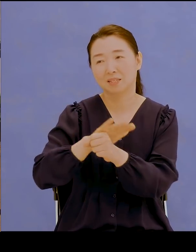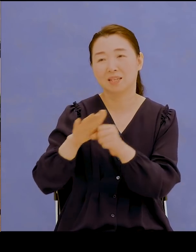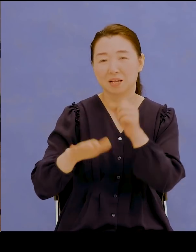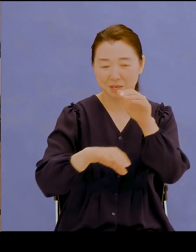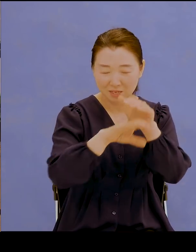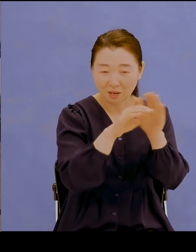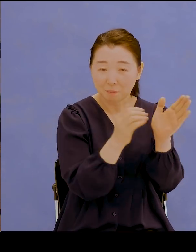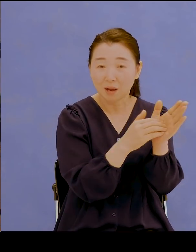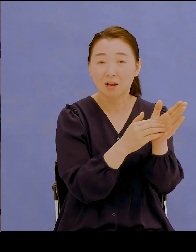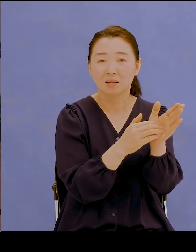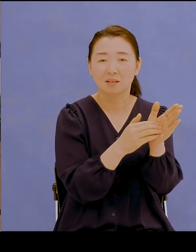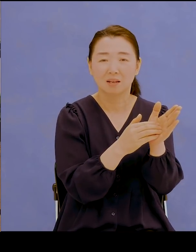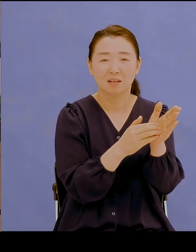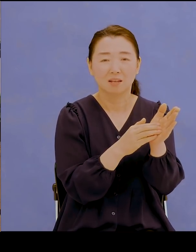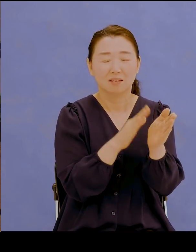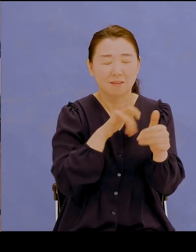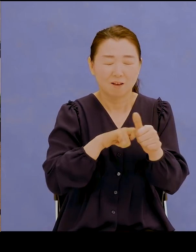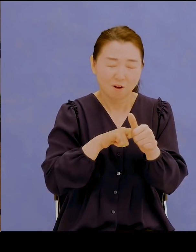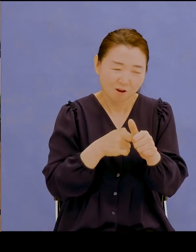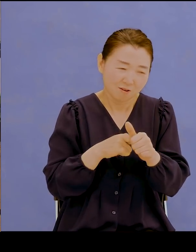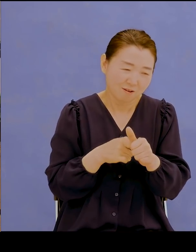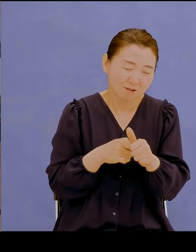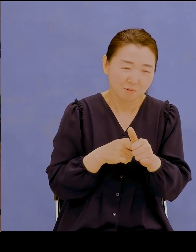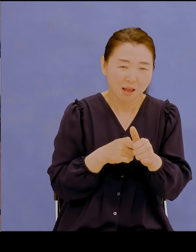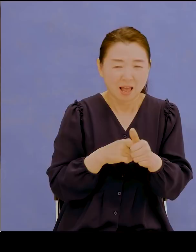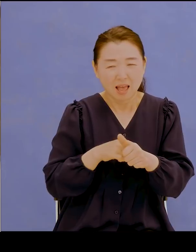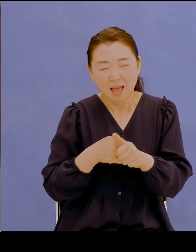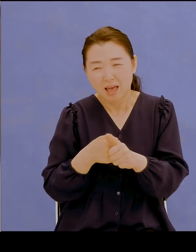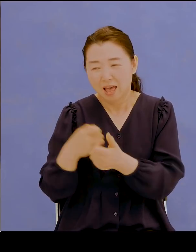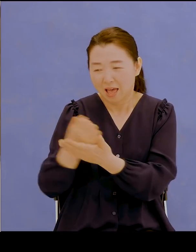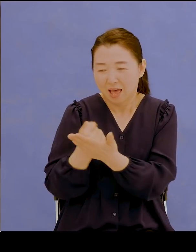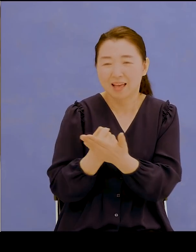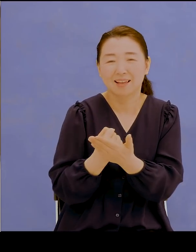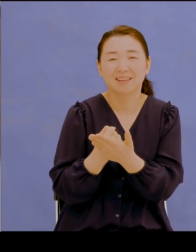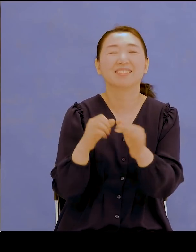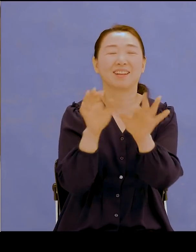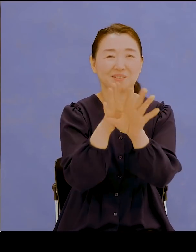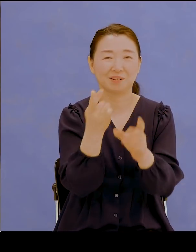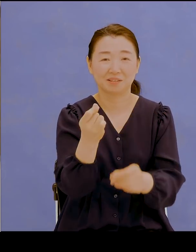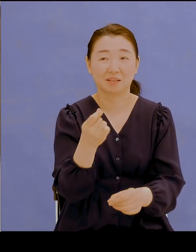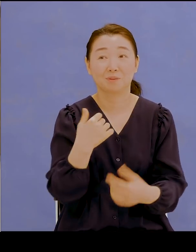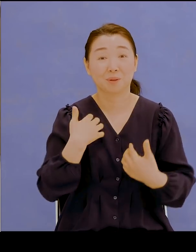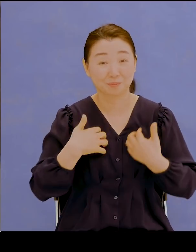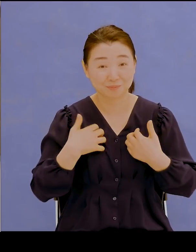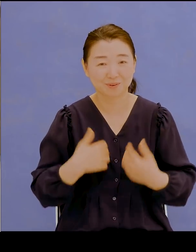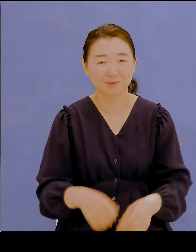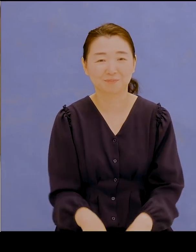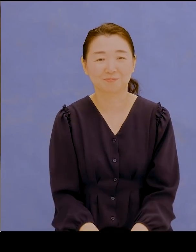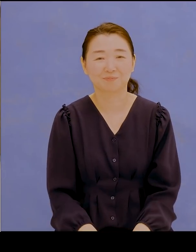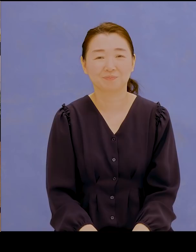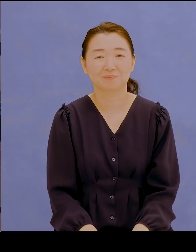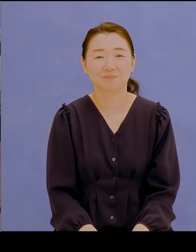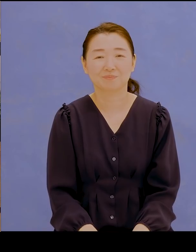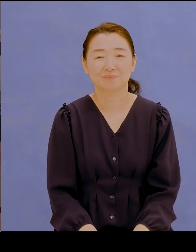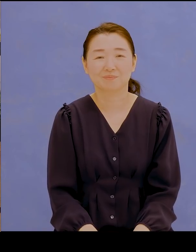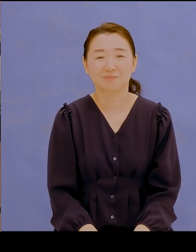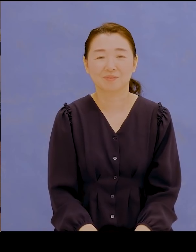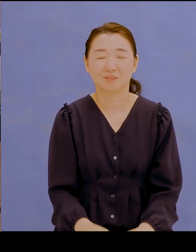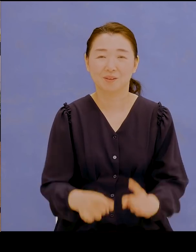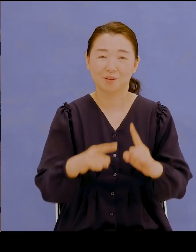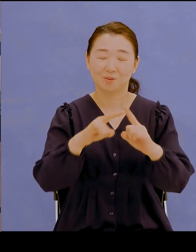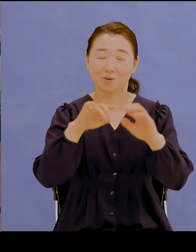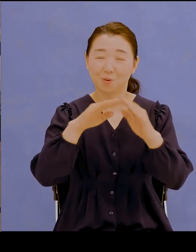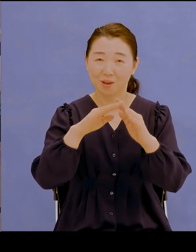사랑이 채워지니까 그걸 막 아둥바둥 하는 것이 사라진 것 그러니까 같아요. 저도 기쁘더라고요. 예, 그런 거. 교회 여러